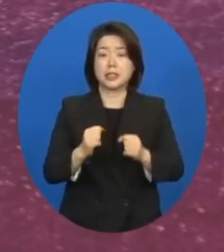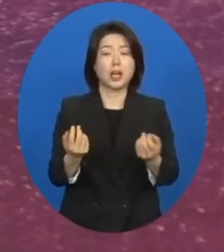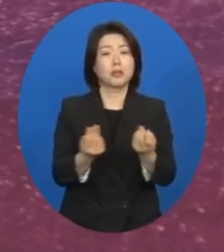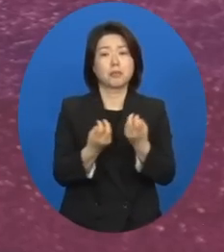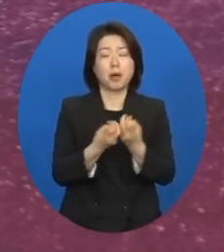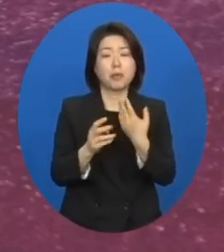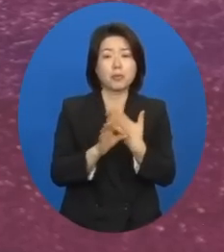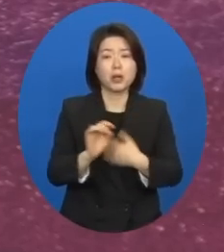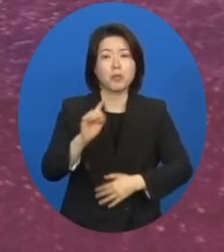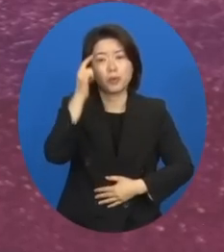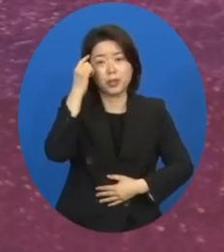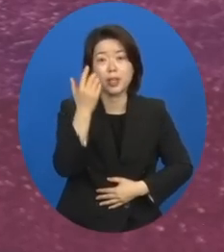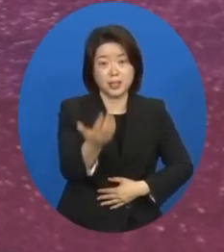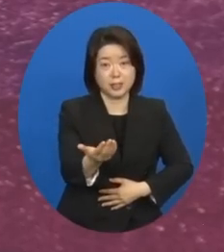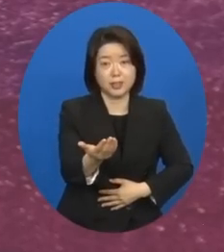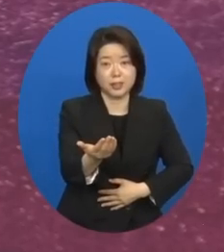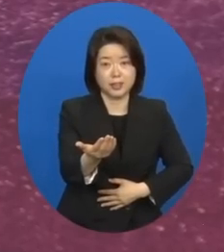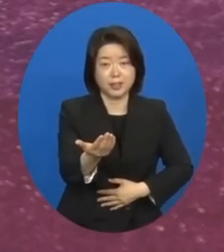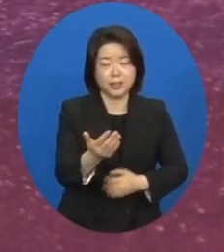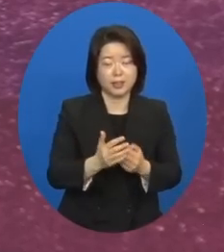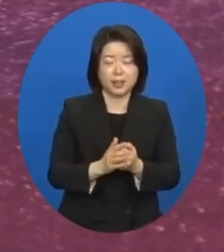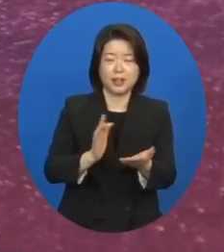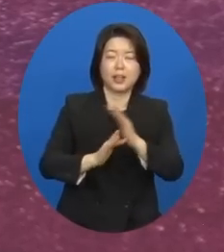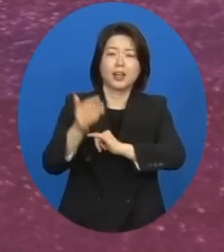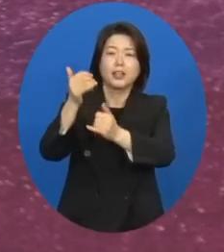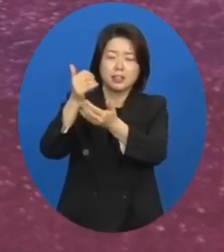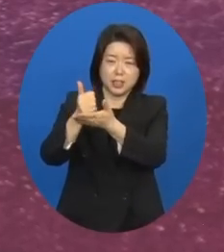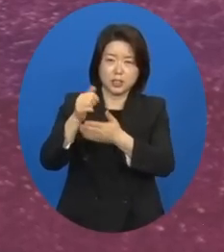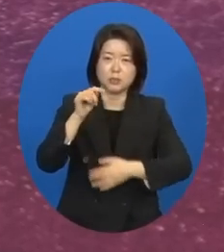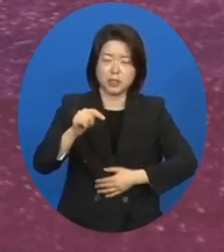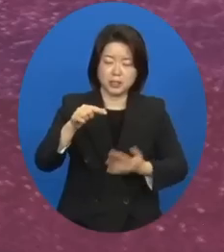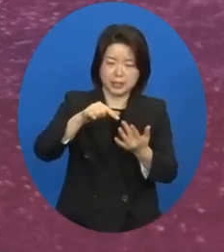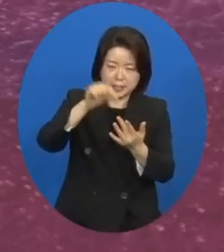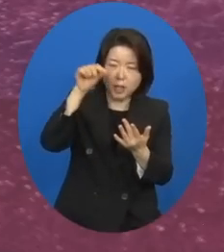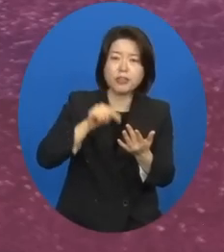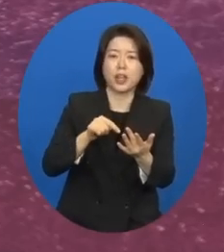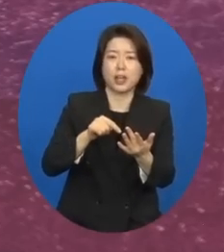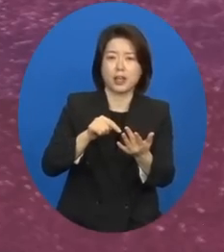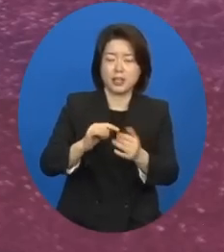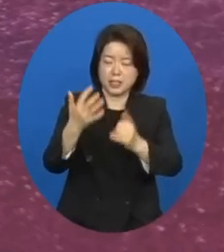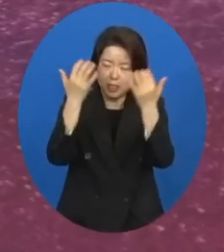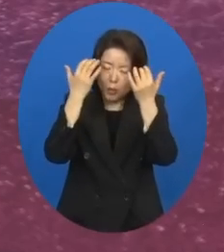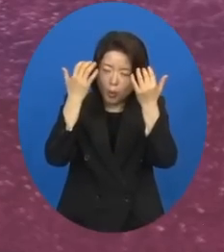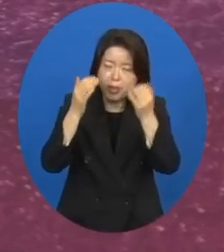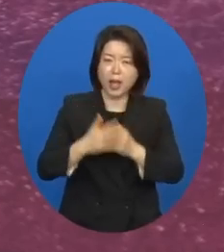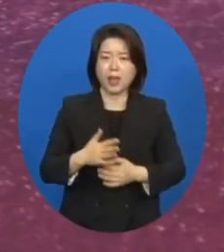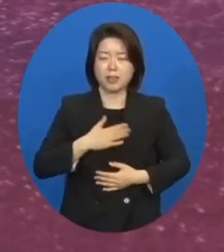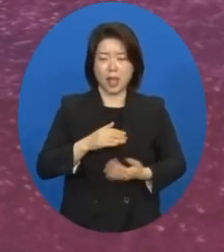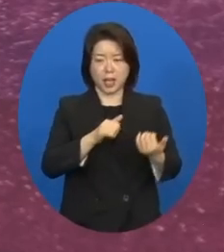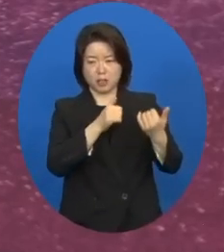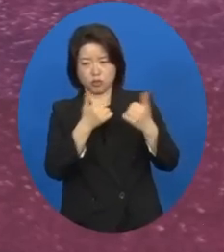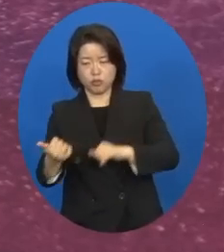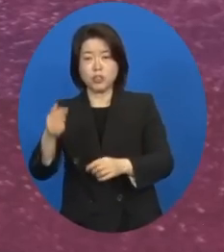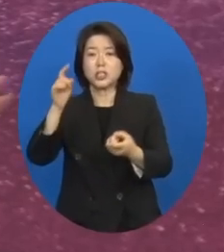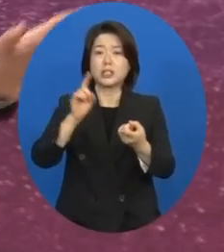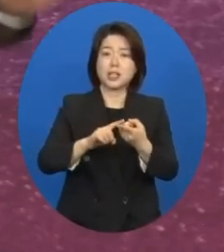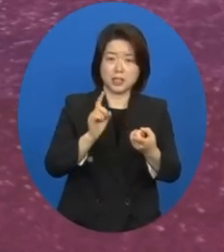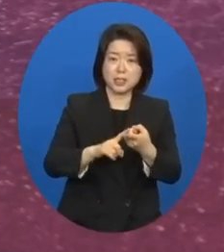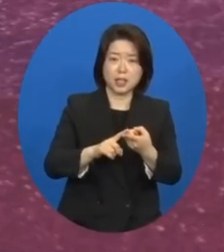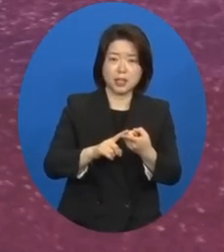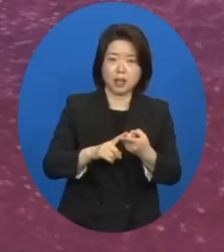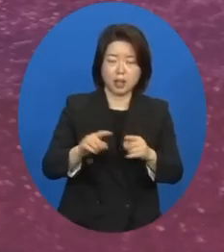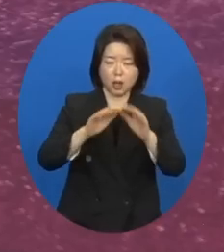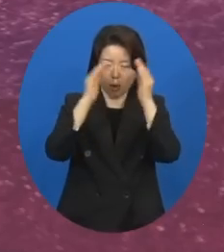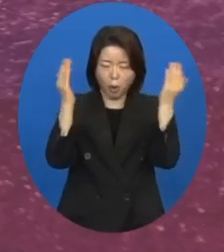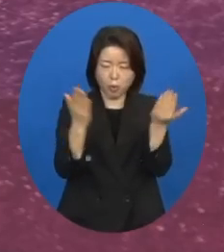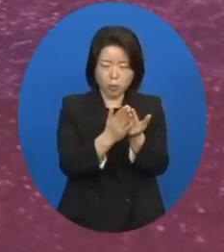어떻게 하겠습니까? 예수님은 그 선택, 이 고난, 내가 죽는 것이 온